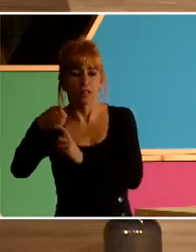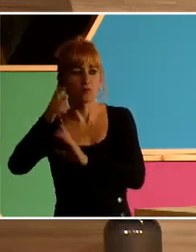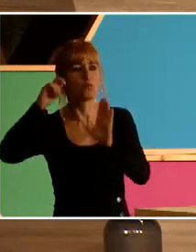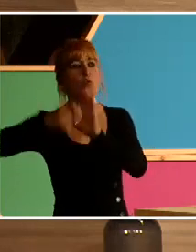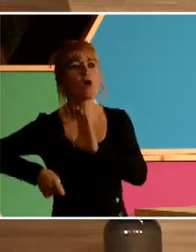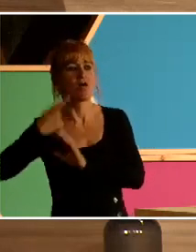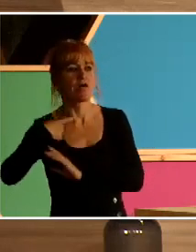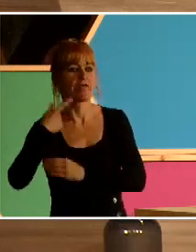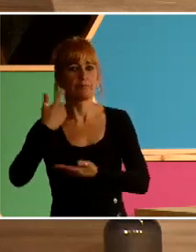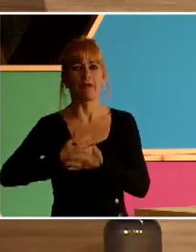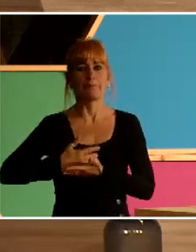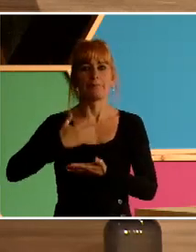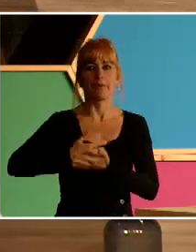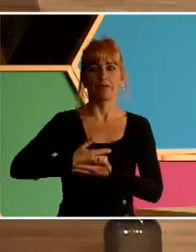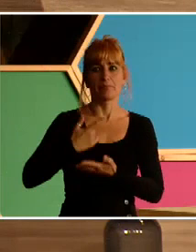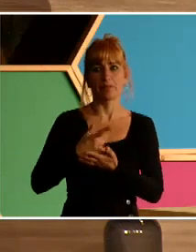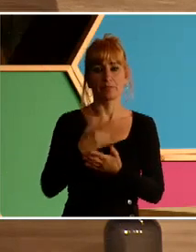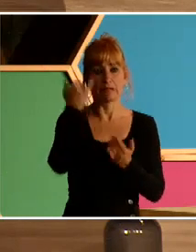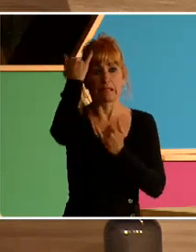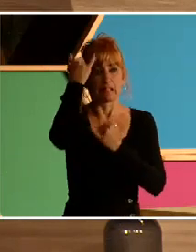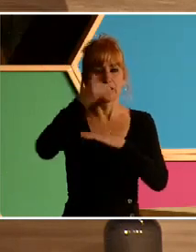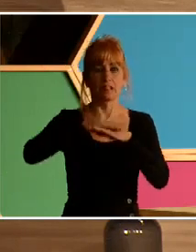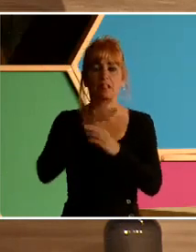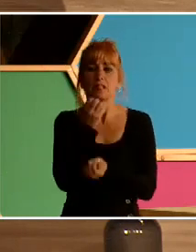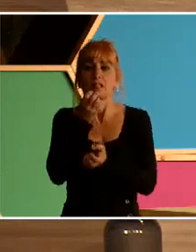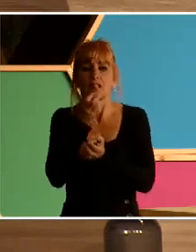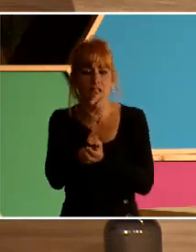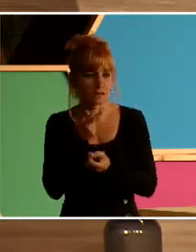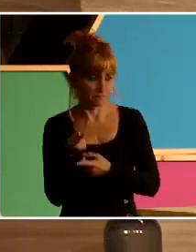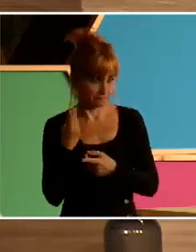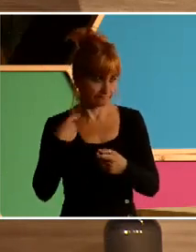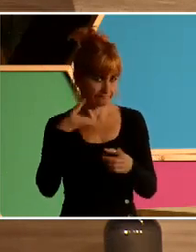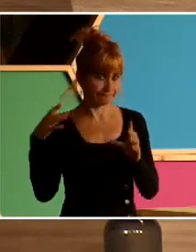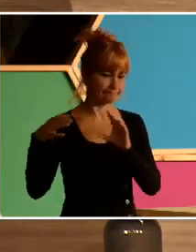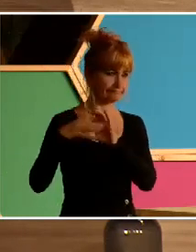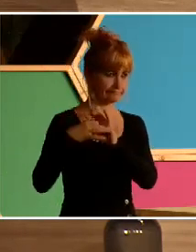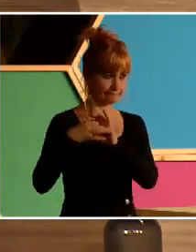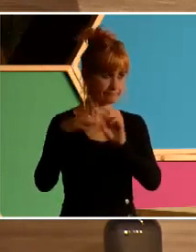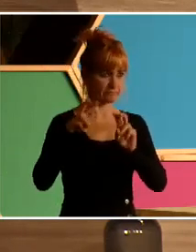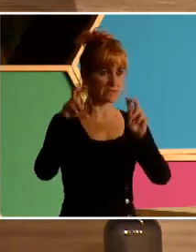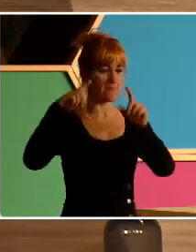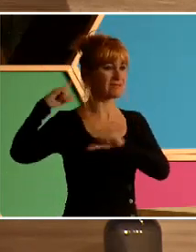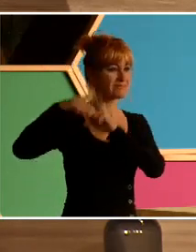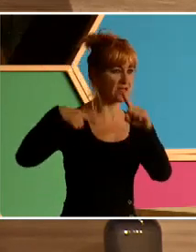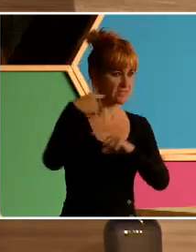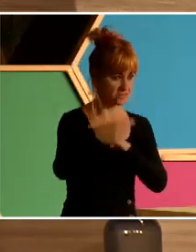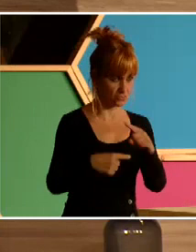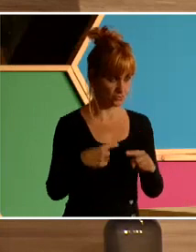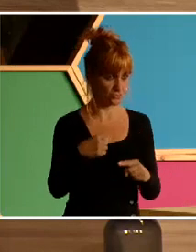però que alguna idea li vaig dir, i precisament tenia que veure amb això, amb aquesta tradició